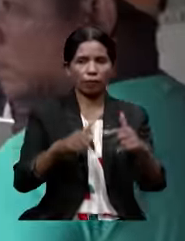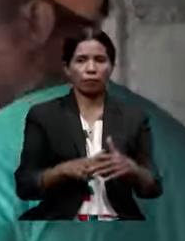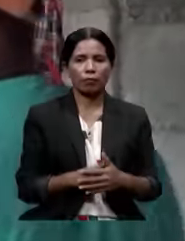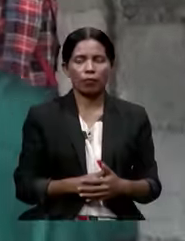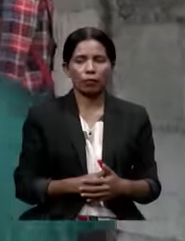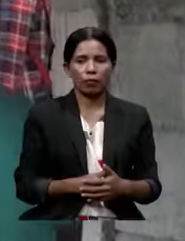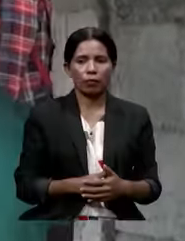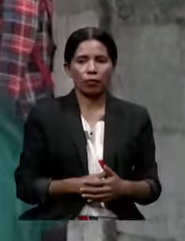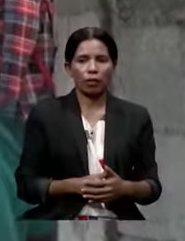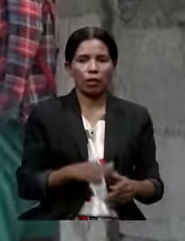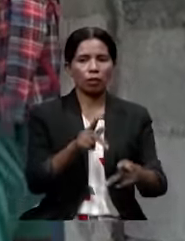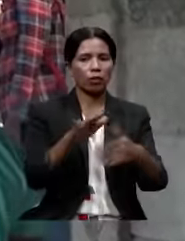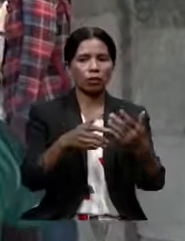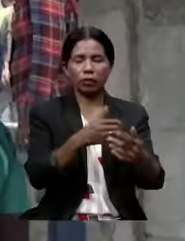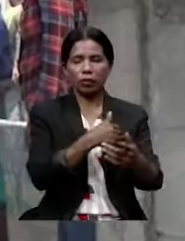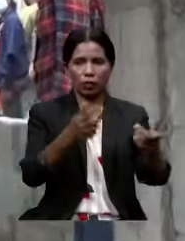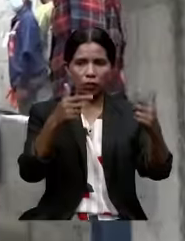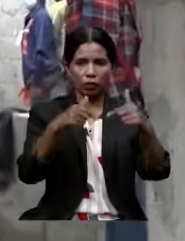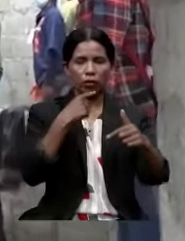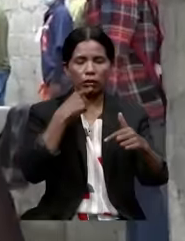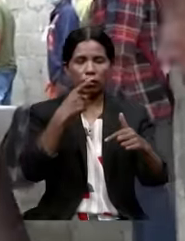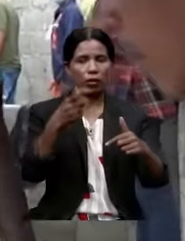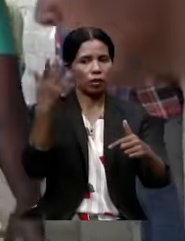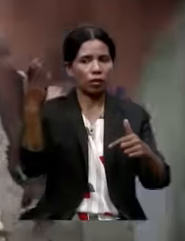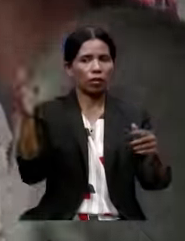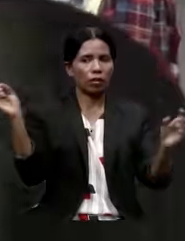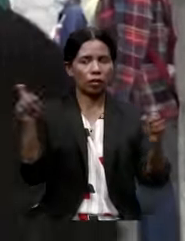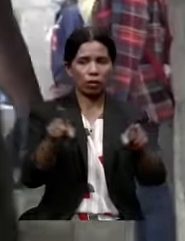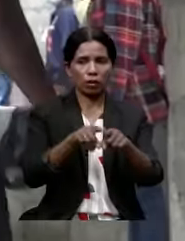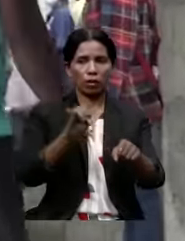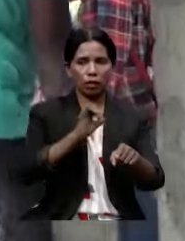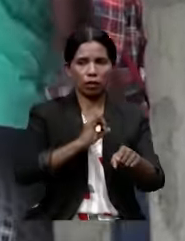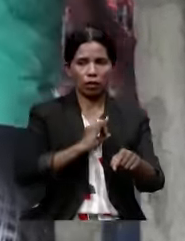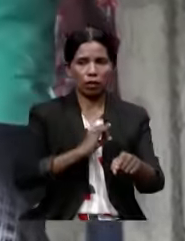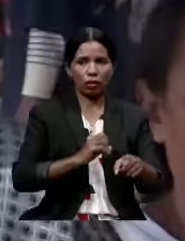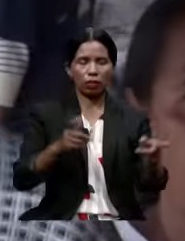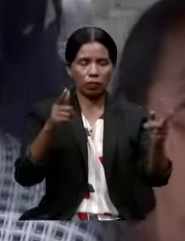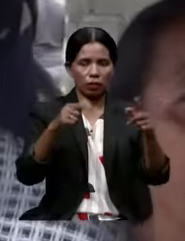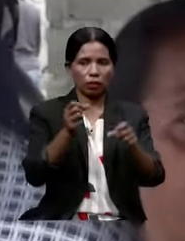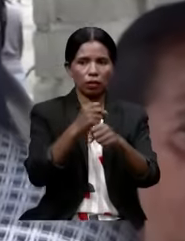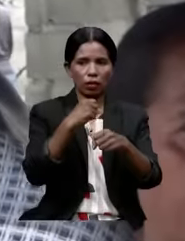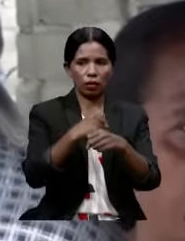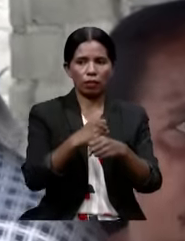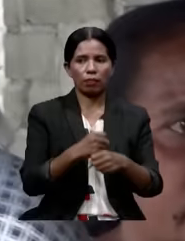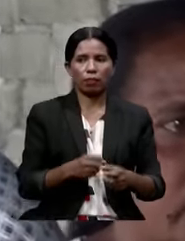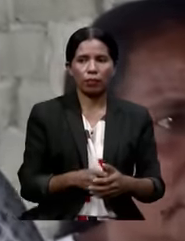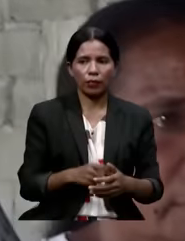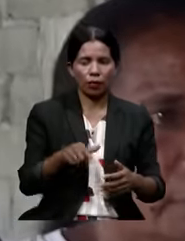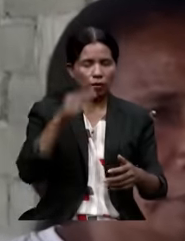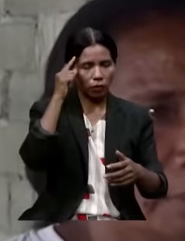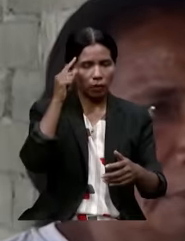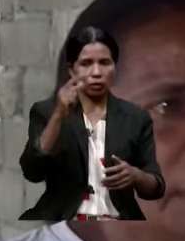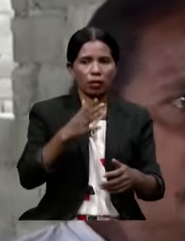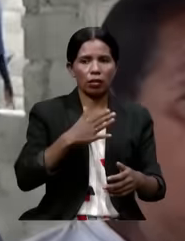mane sidau kumai. Ah, agora sira detene, da sua nessao, sira detene foi uma tamai, muda. Governe, a